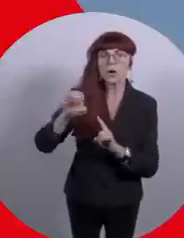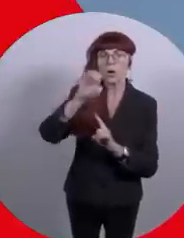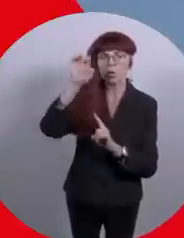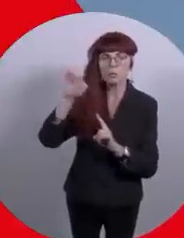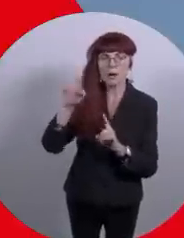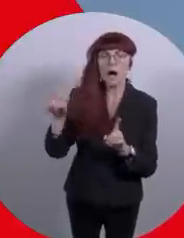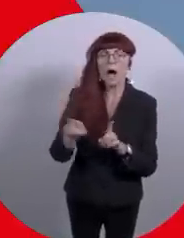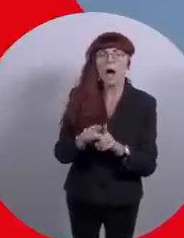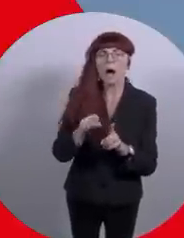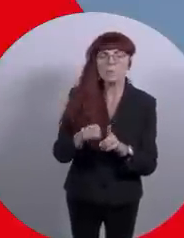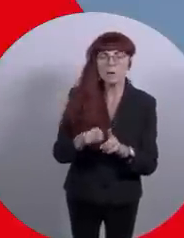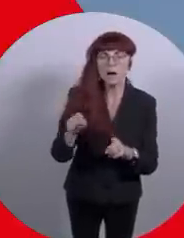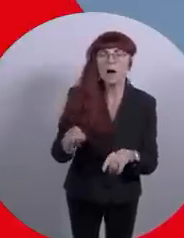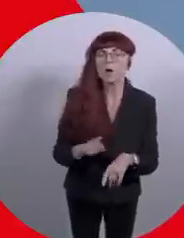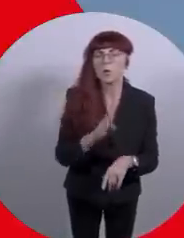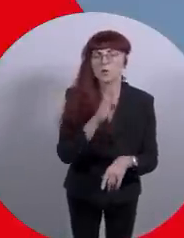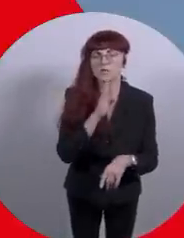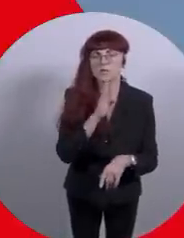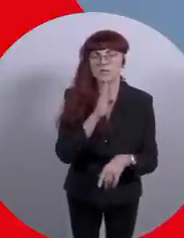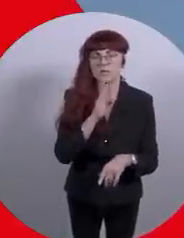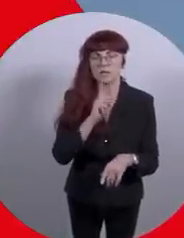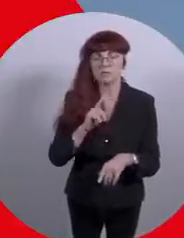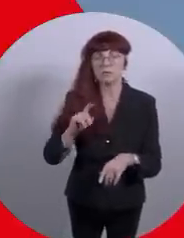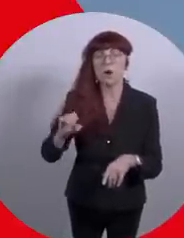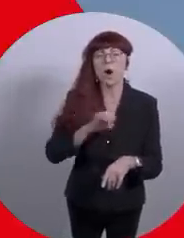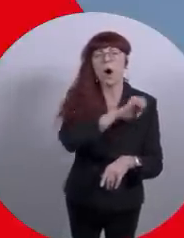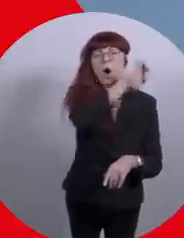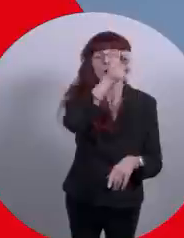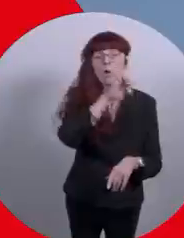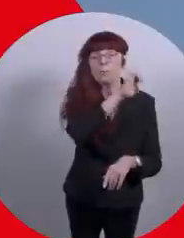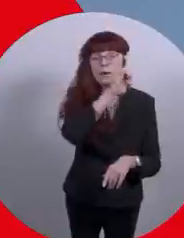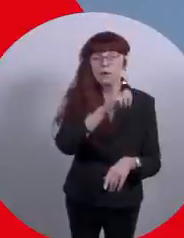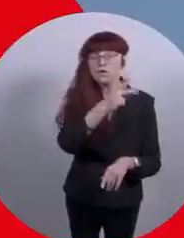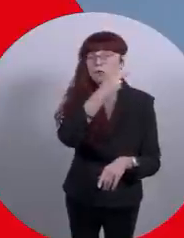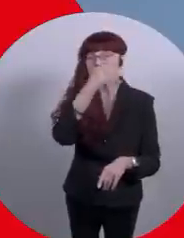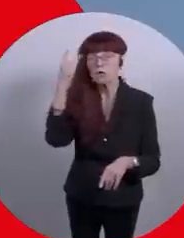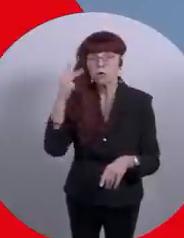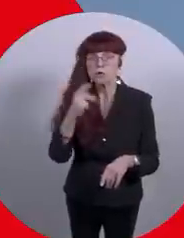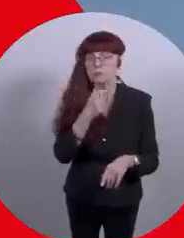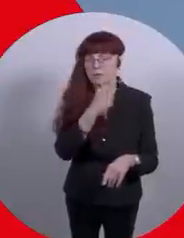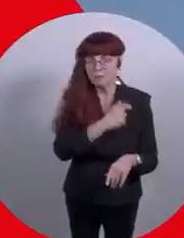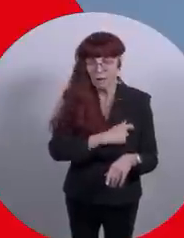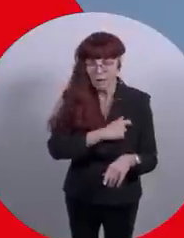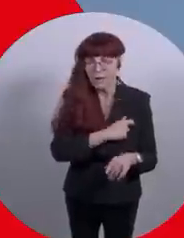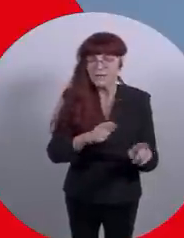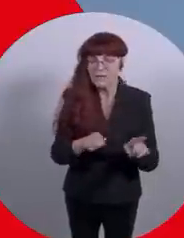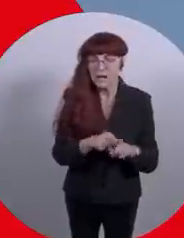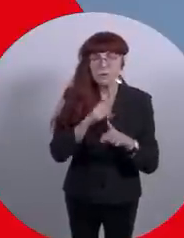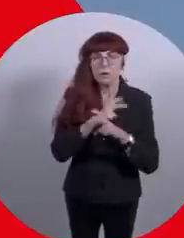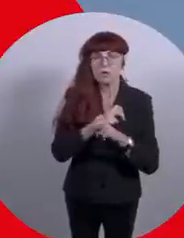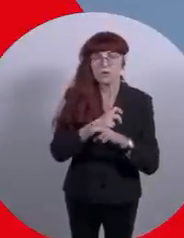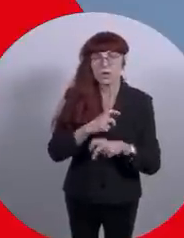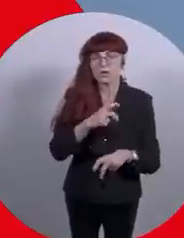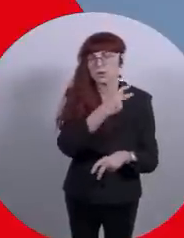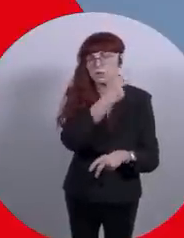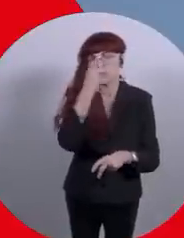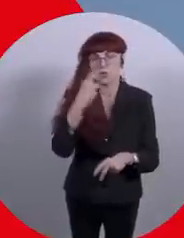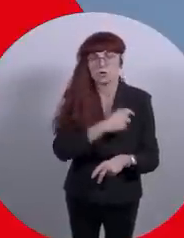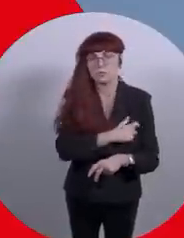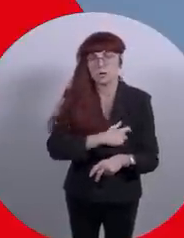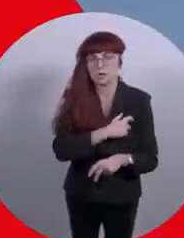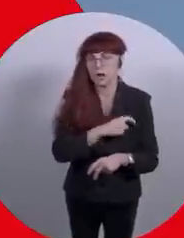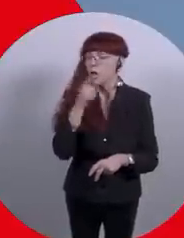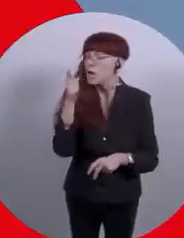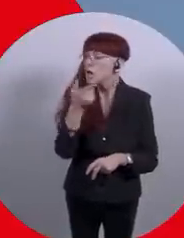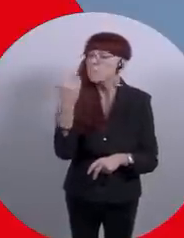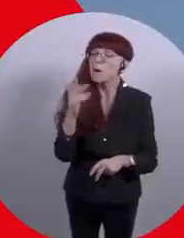der Europäischen Volkspartei genauso wieder Österreichischen Volkspartei weil die immer wieder nur für macht Erhalt